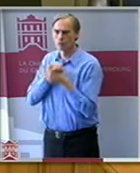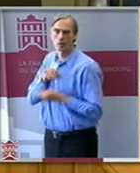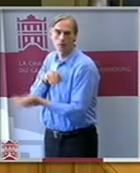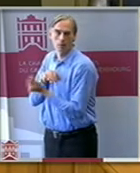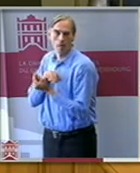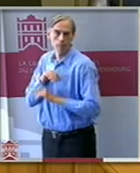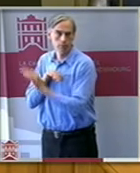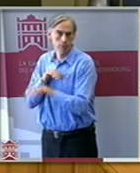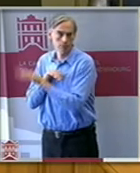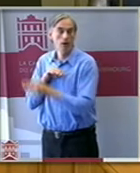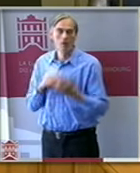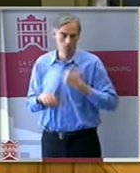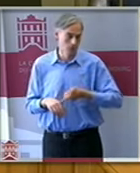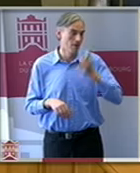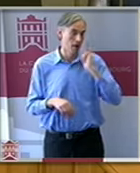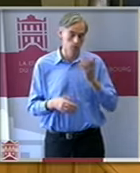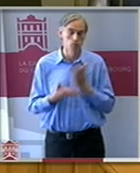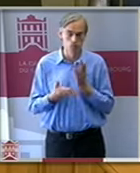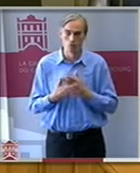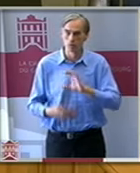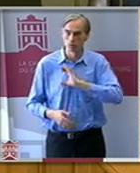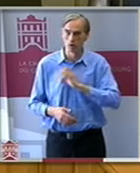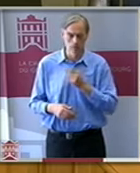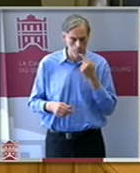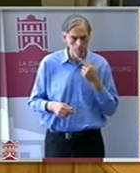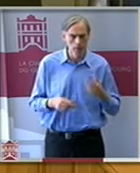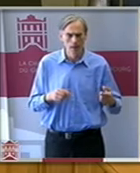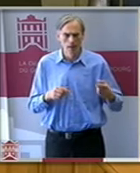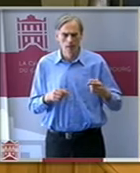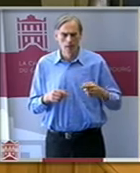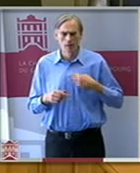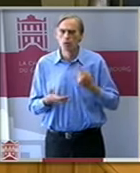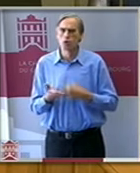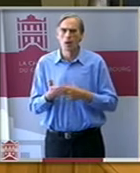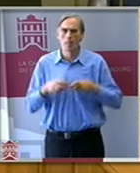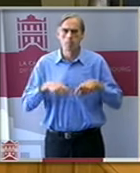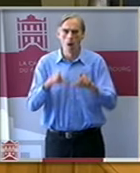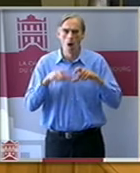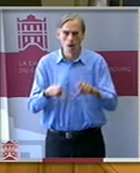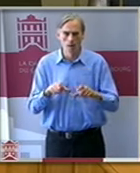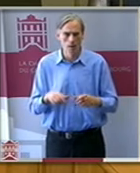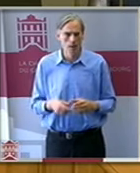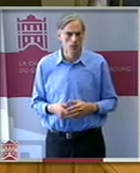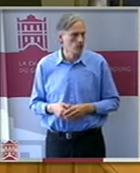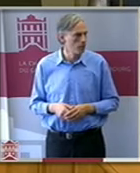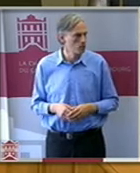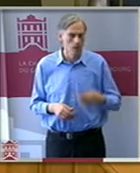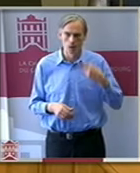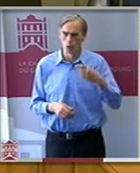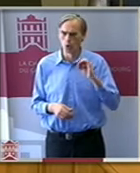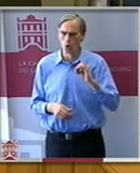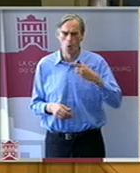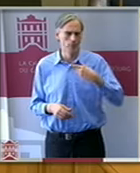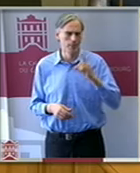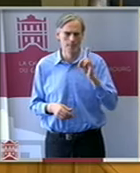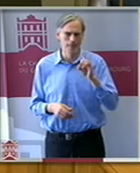internationalen Konferenz teilzuhören zu Madrid, die war Steuerflucht organisiert von der politischen Bewegung Podemos. Das war am Schlepptau von den Panama Papers,